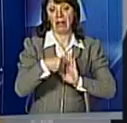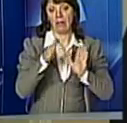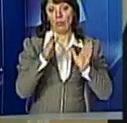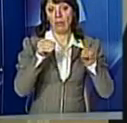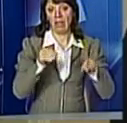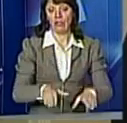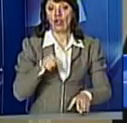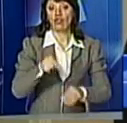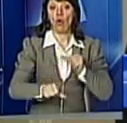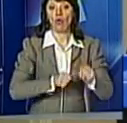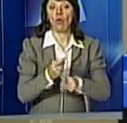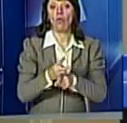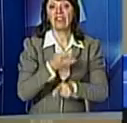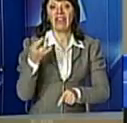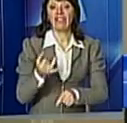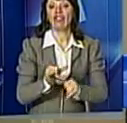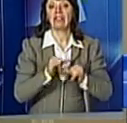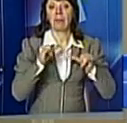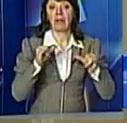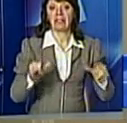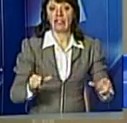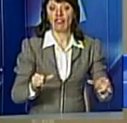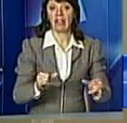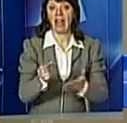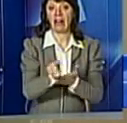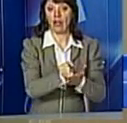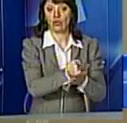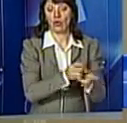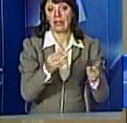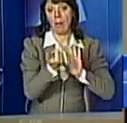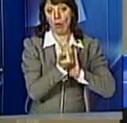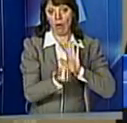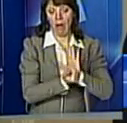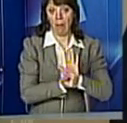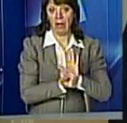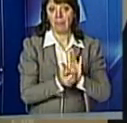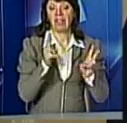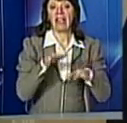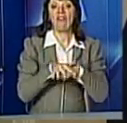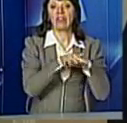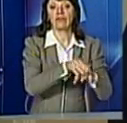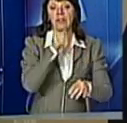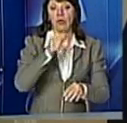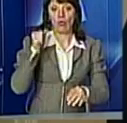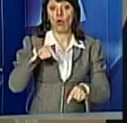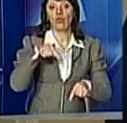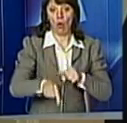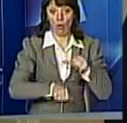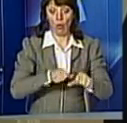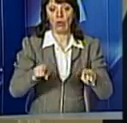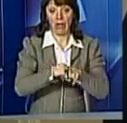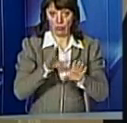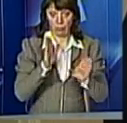вирішувати цього року вдвічі практично звішені ресурси на програми які фінансувалися Минулого року того року також вони будуть